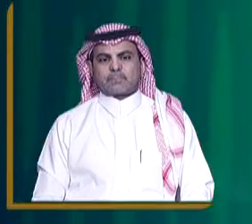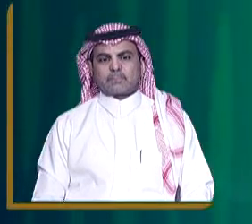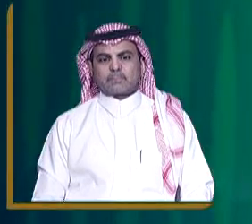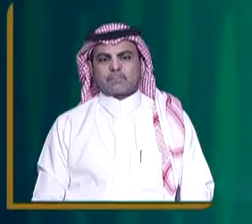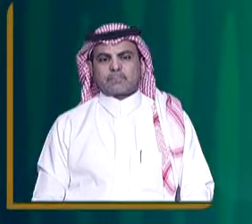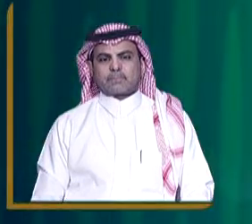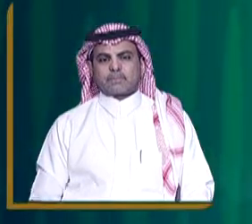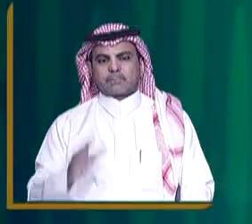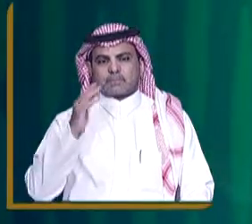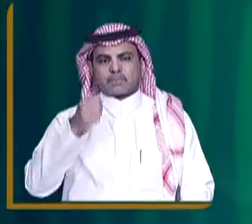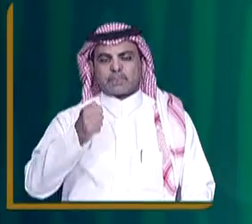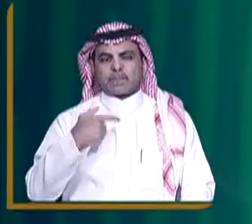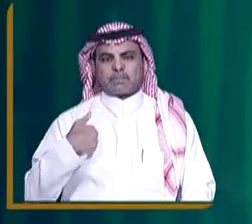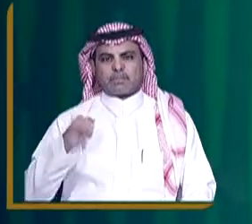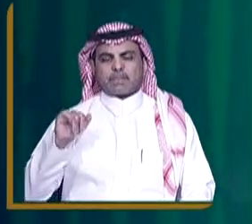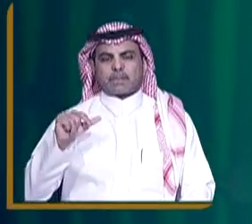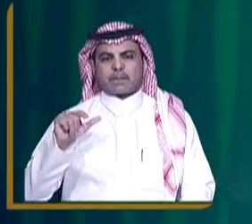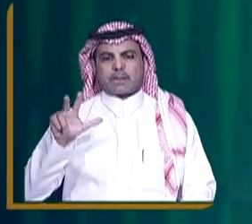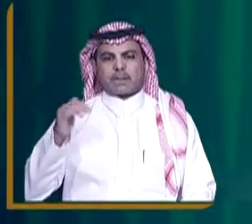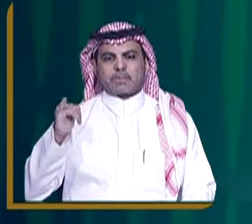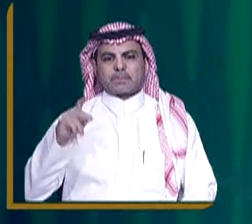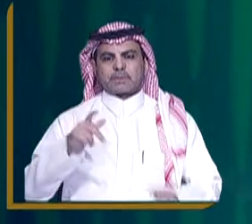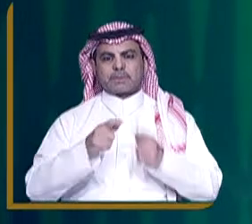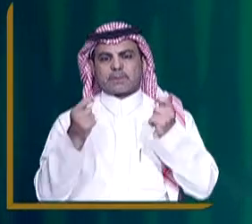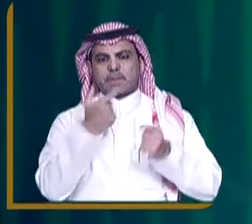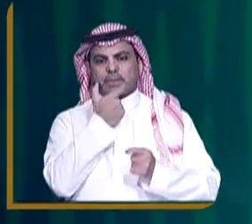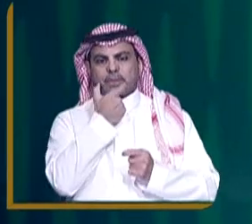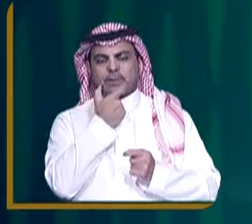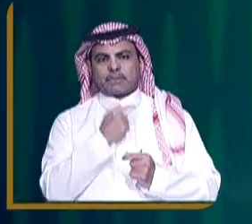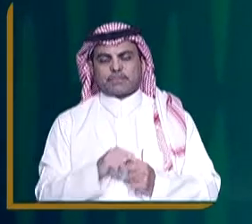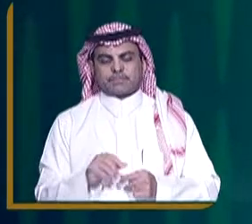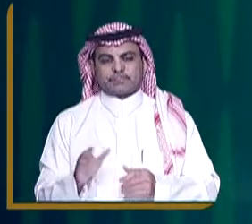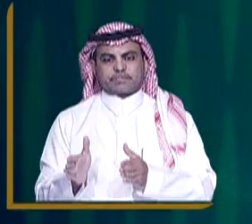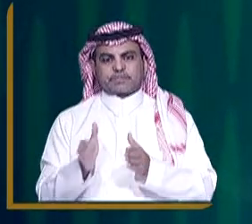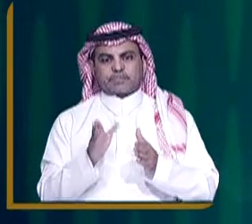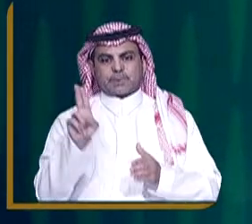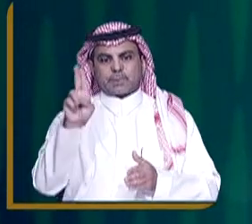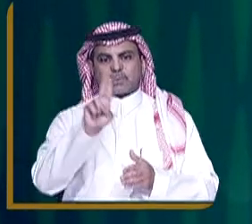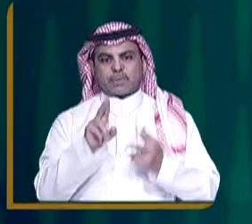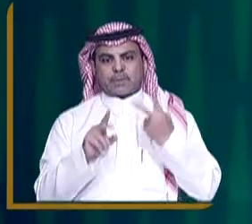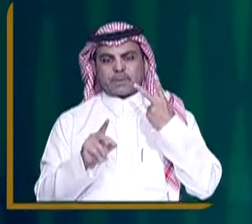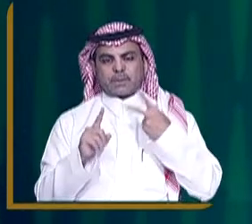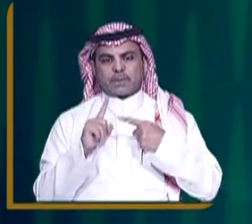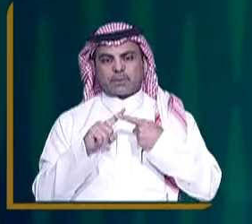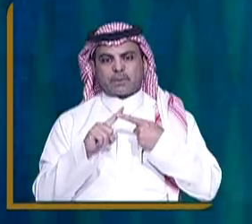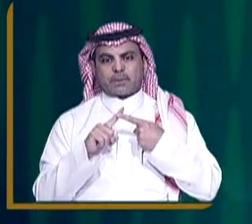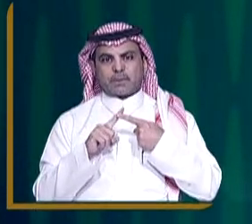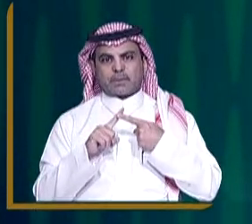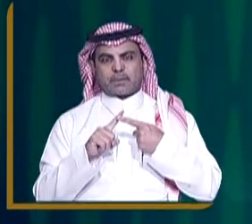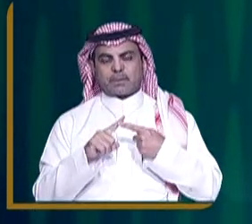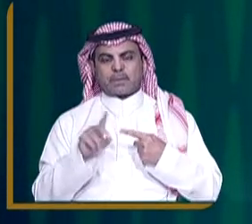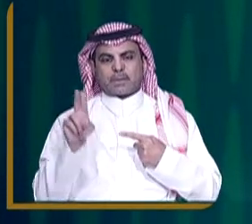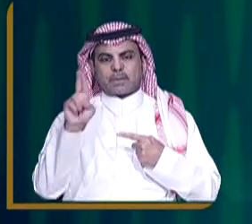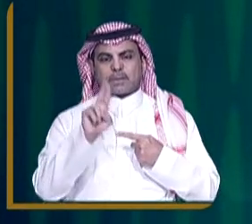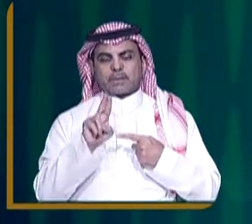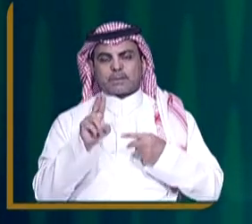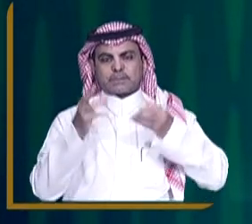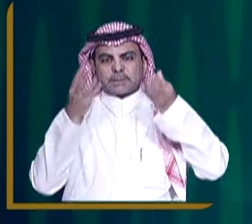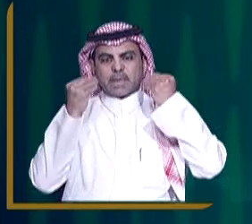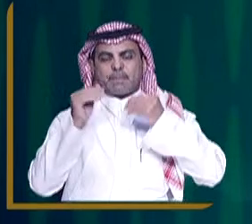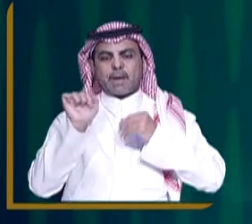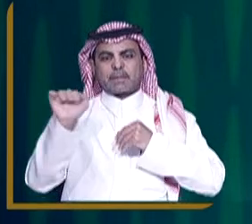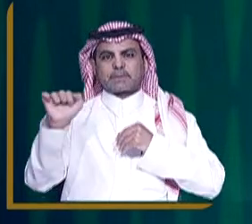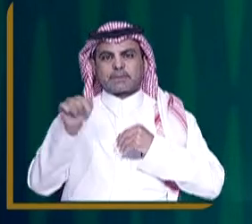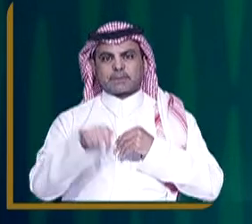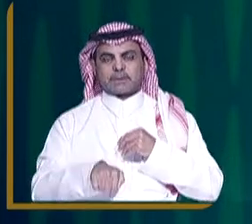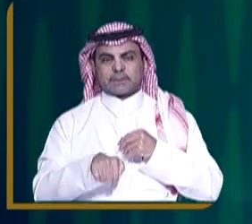السلام عليكم. عليكم السلام. محمد الحمزة، جريدة الرياض. سؤالين طال عمرك. السؤال الأول بالنسبة للتعليم الخاص، في فترة